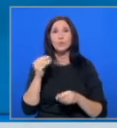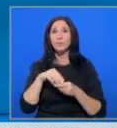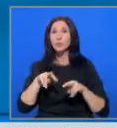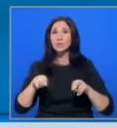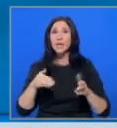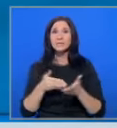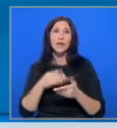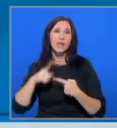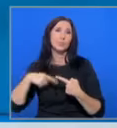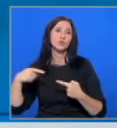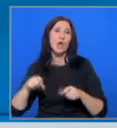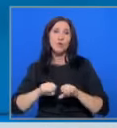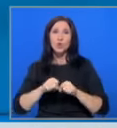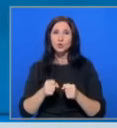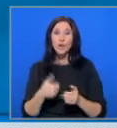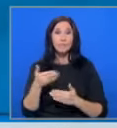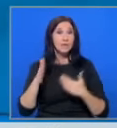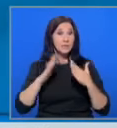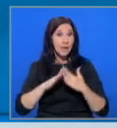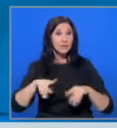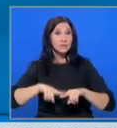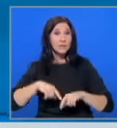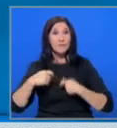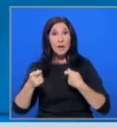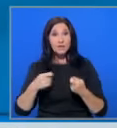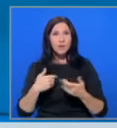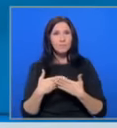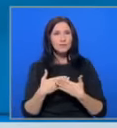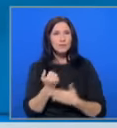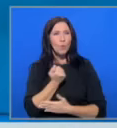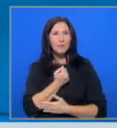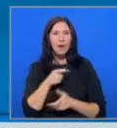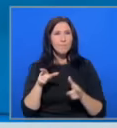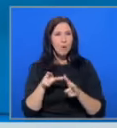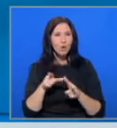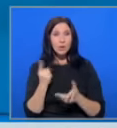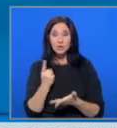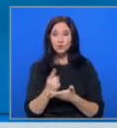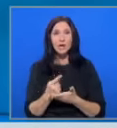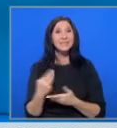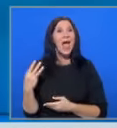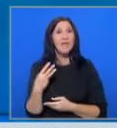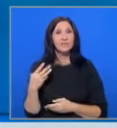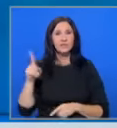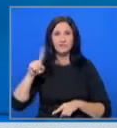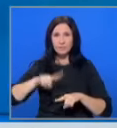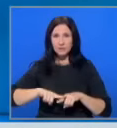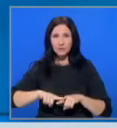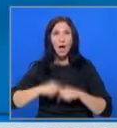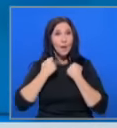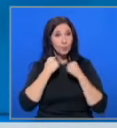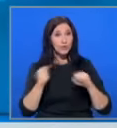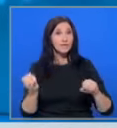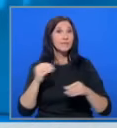заради процесуални нарушения. Пред сградата на съда в Пазарджик, близки на убитата Моника, настояха за ефективна присъда. В протеста